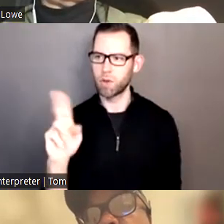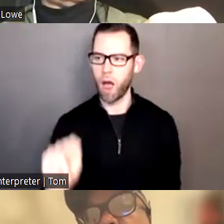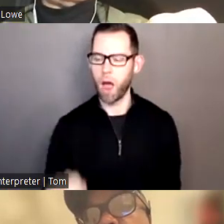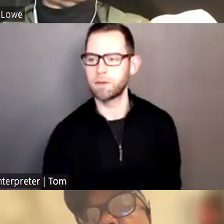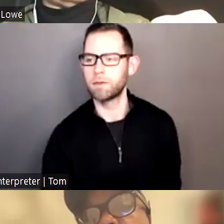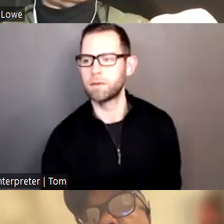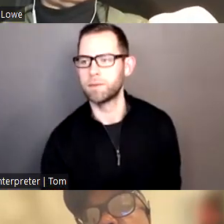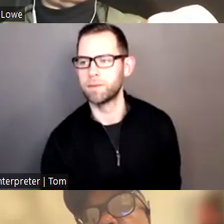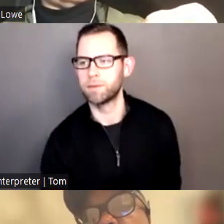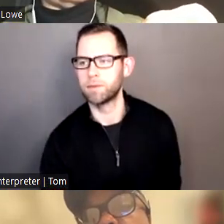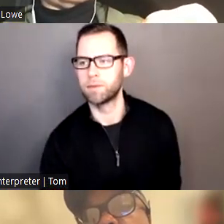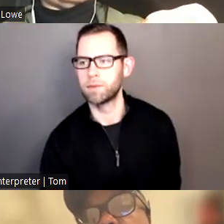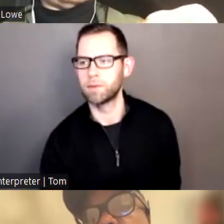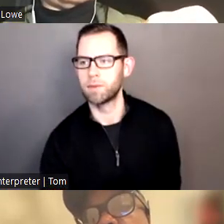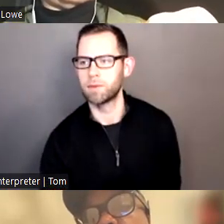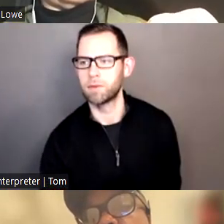Andrade posée.